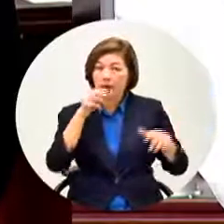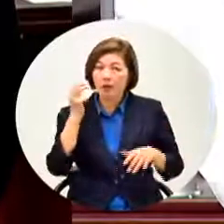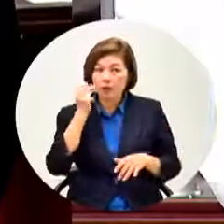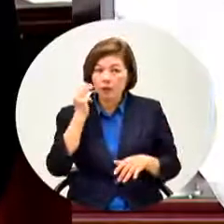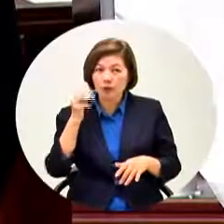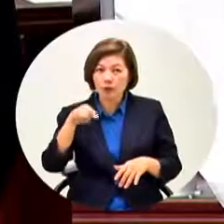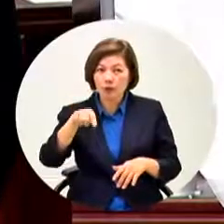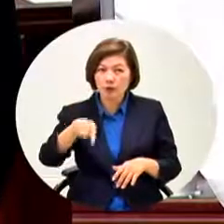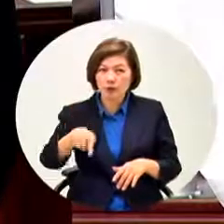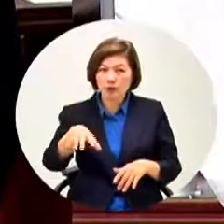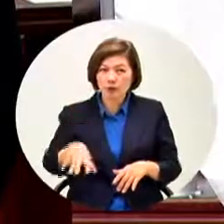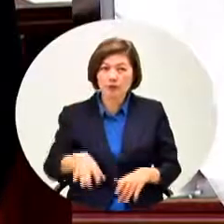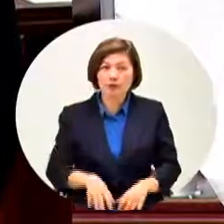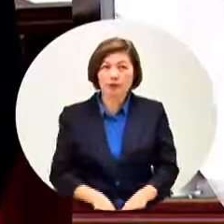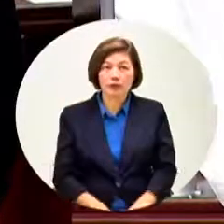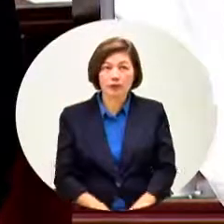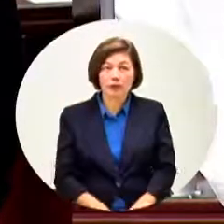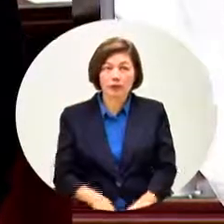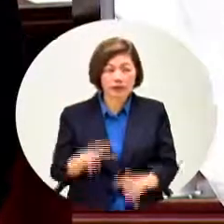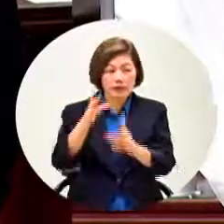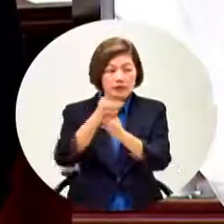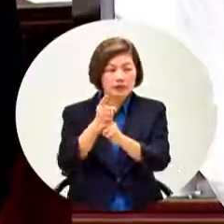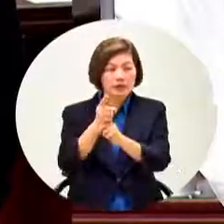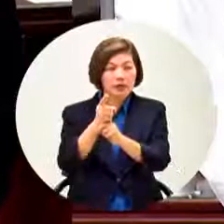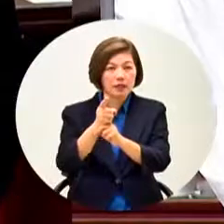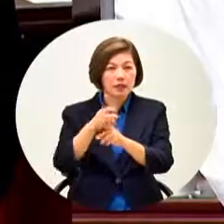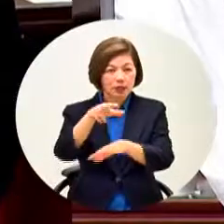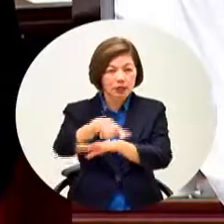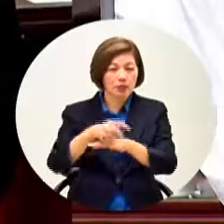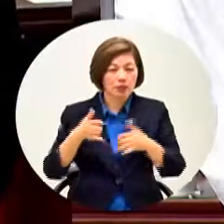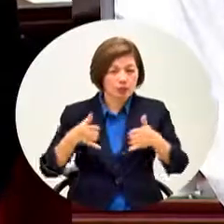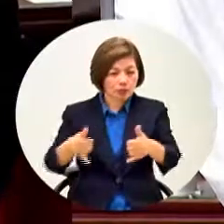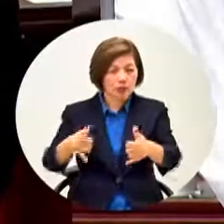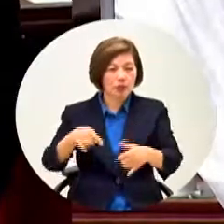算？ 迄、那个神农路， 吼，安、哦、有要设一个，